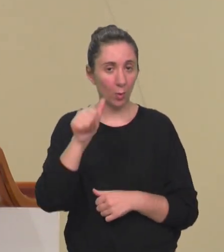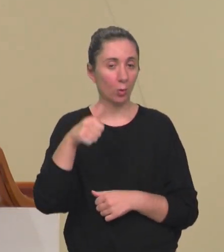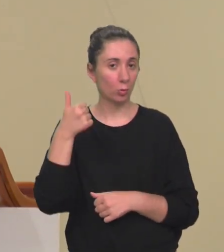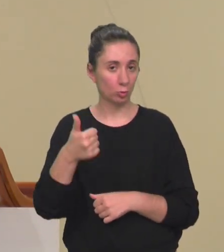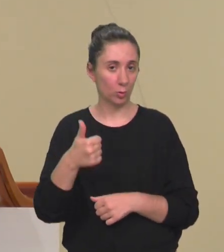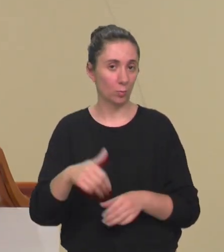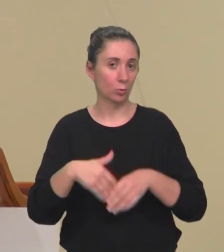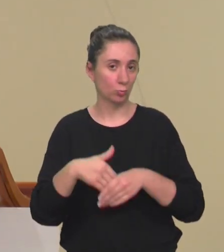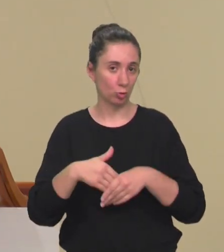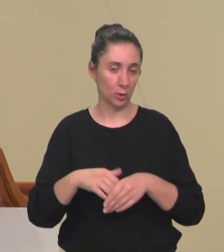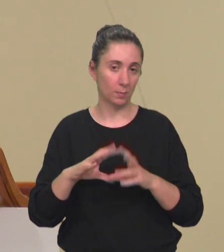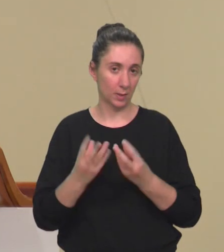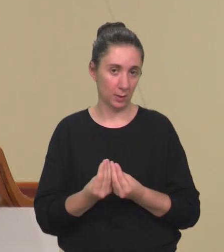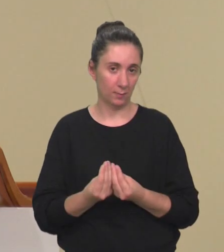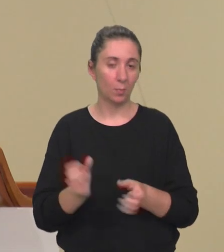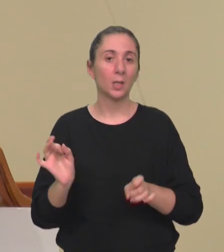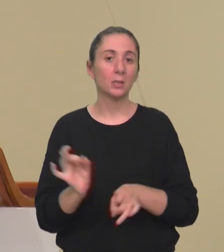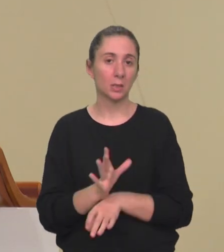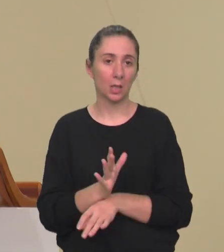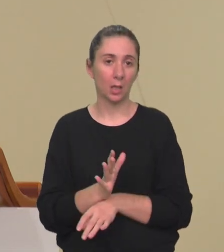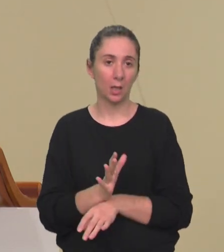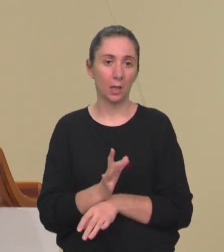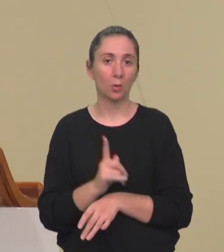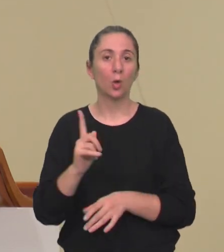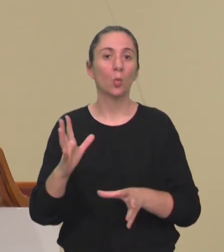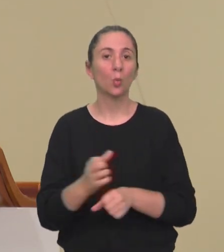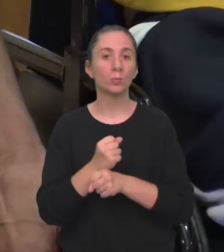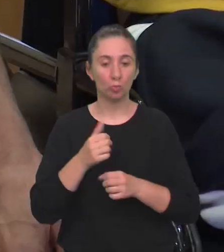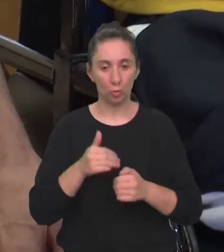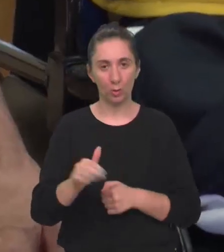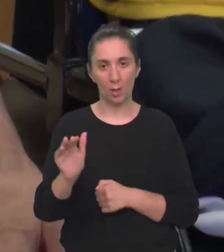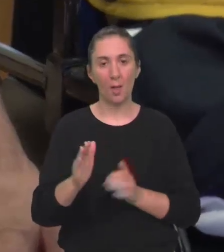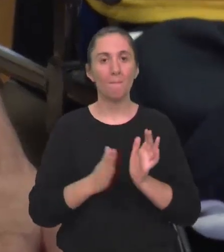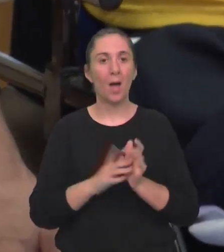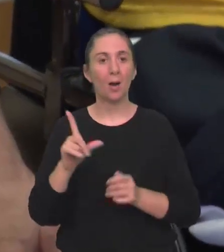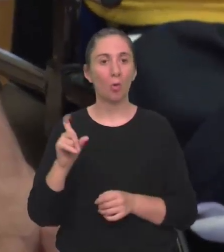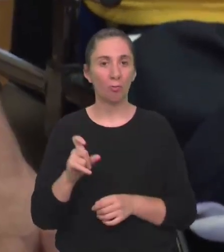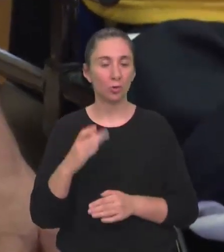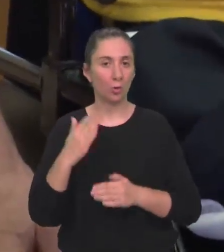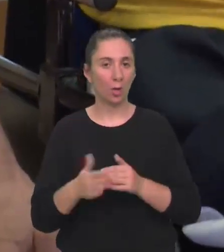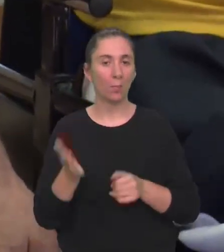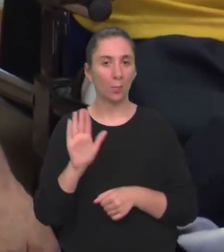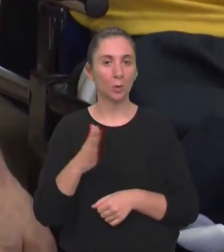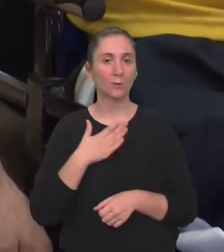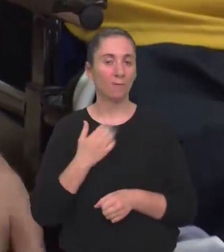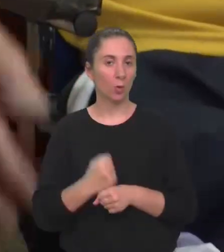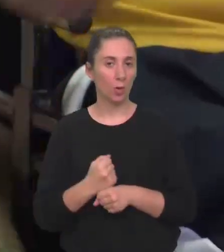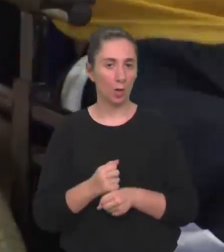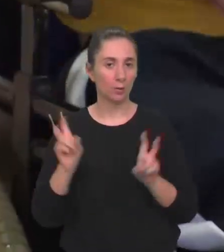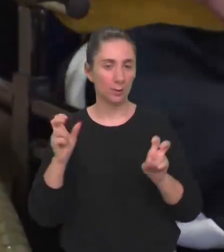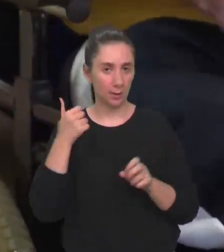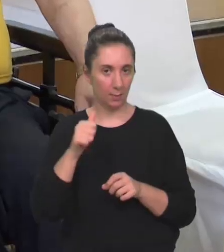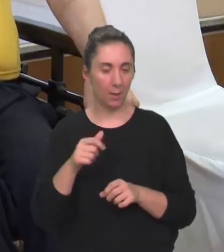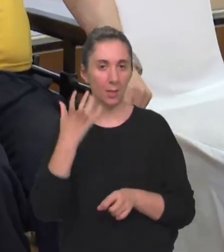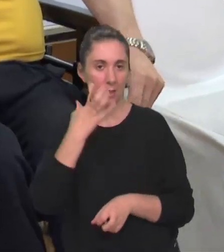jednom čestitam na svemu. Sretno i uspješno dalje. Maja Liković je na kraju predstavila svoj rad pod